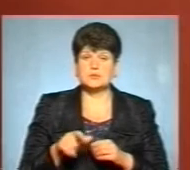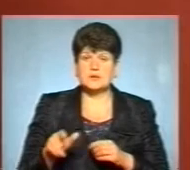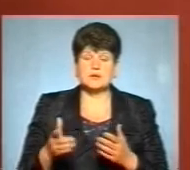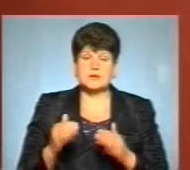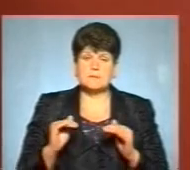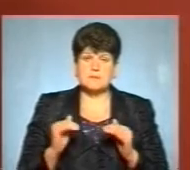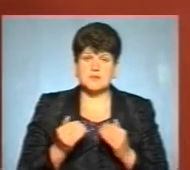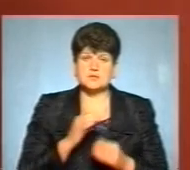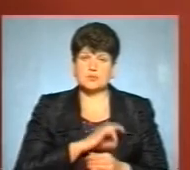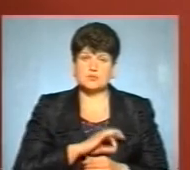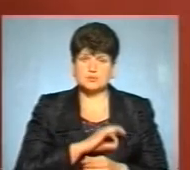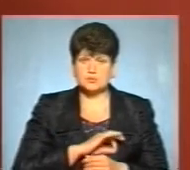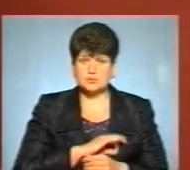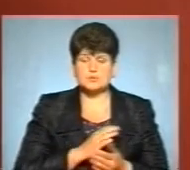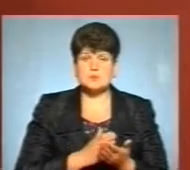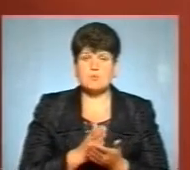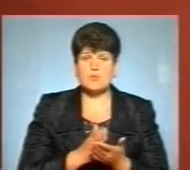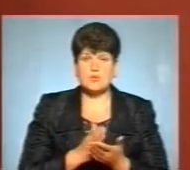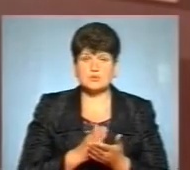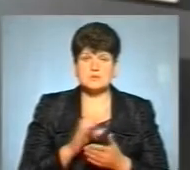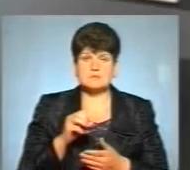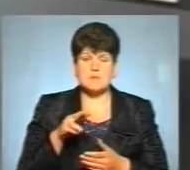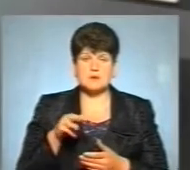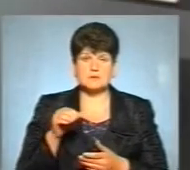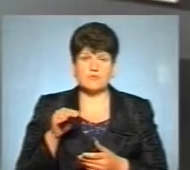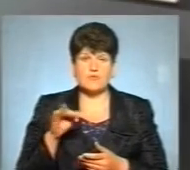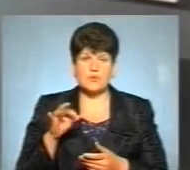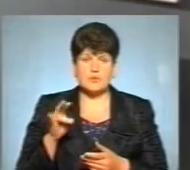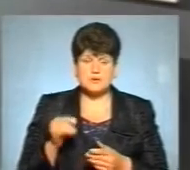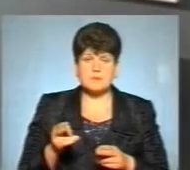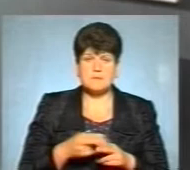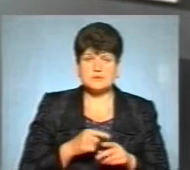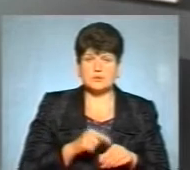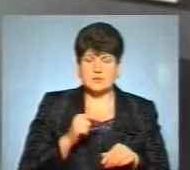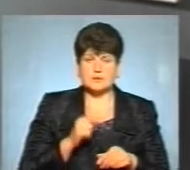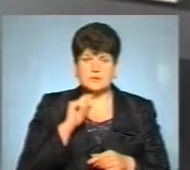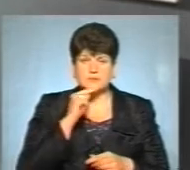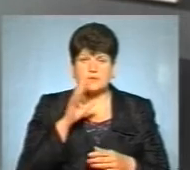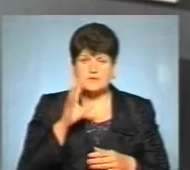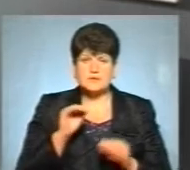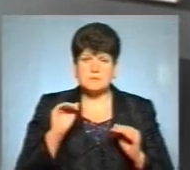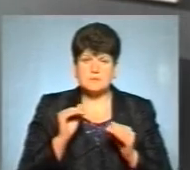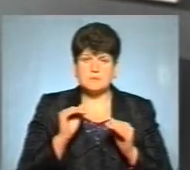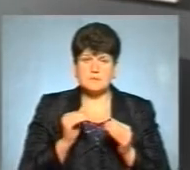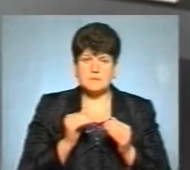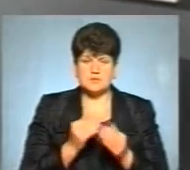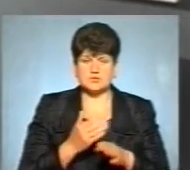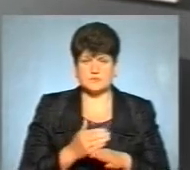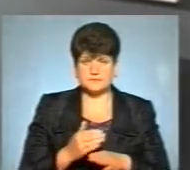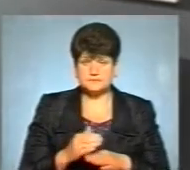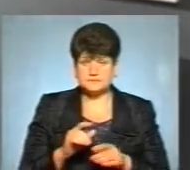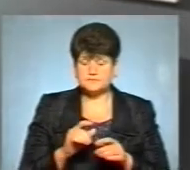менше користуються послугами смартфонів, послугами безконтактної економіки, все стає меншою частка. І